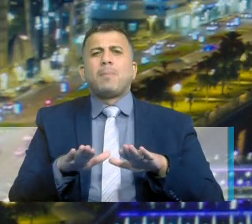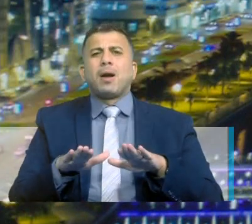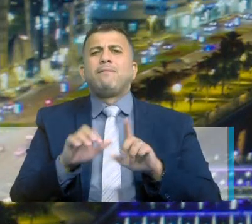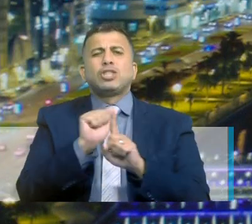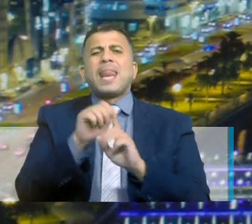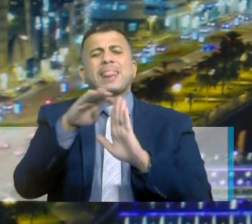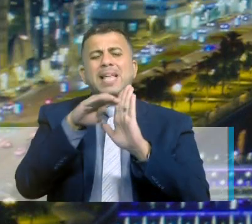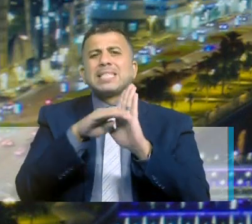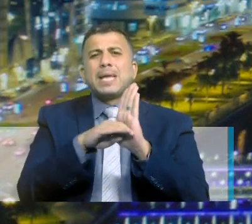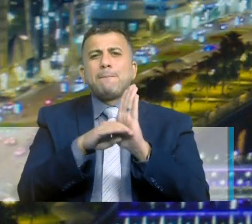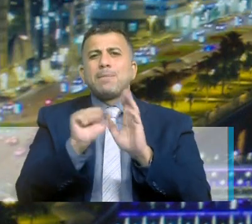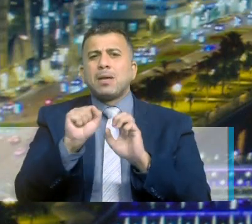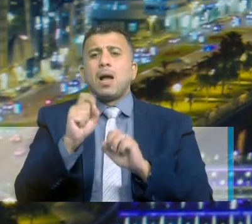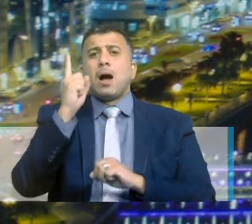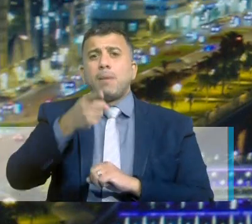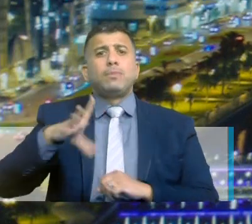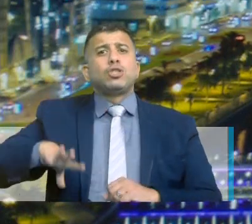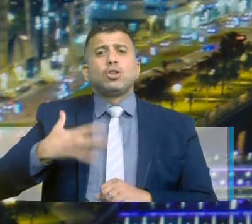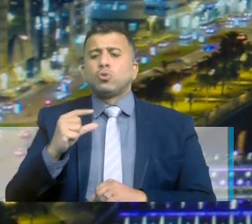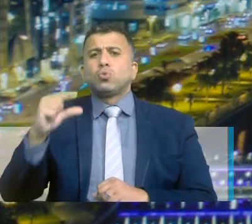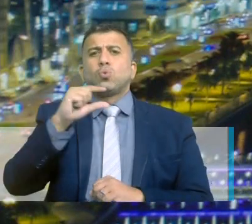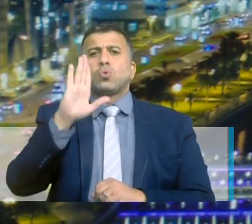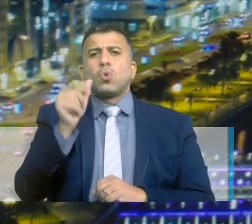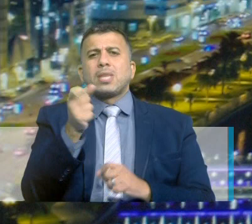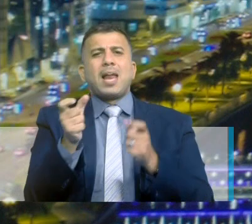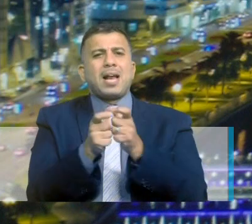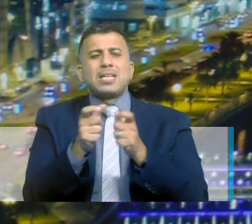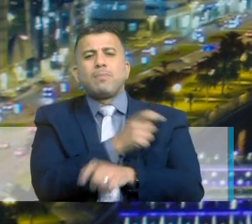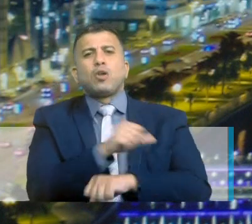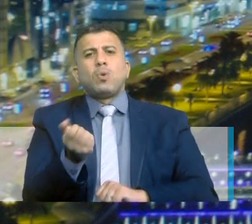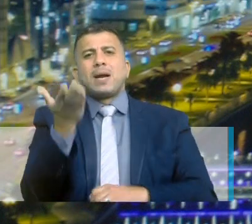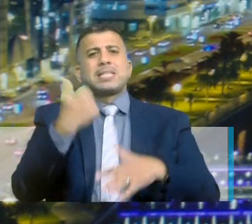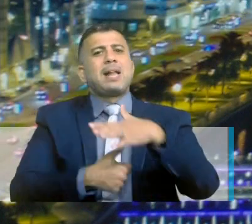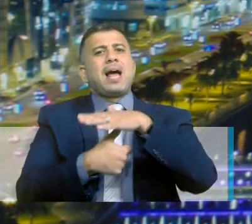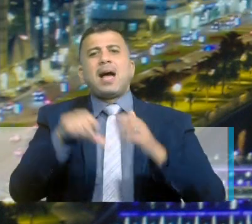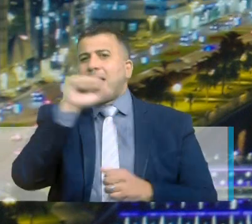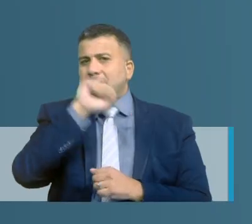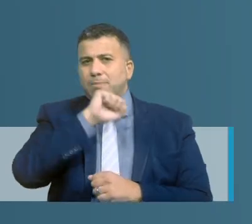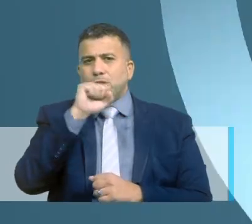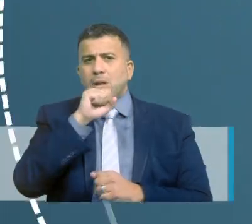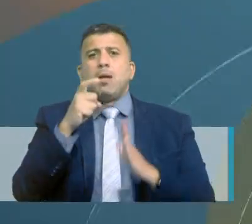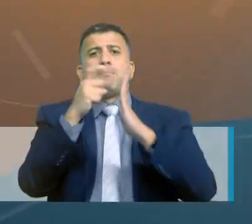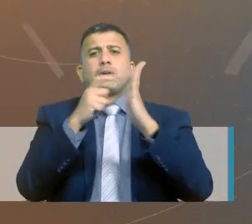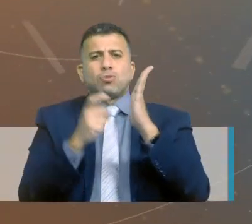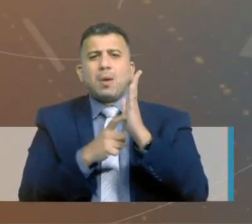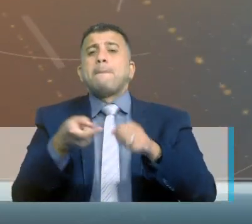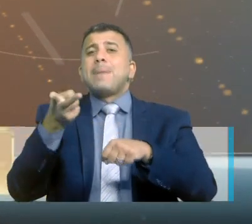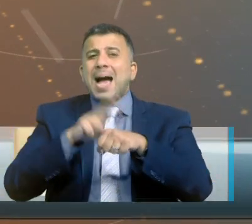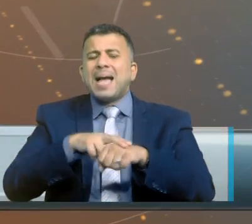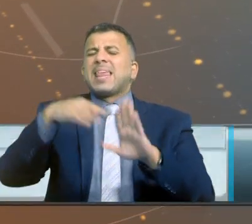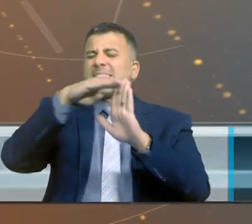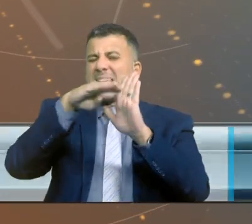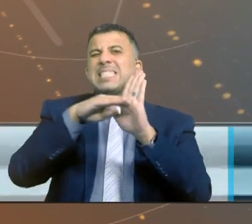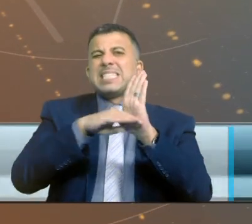ونبقى في الشان التنظيمي حيث واصدر صاحب السمو الشيخ الدكتور سلطان بن محمد القاسمي عضو المجلس الاعلى حاكم شرقه